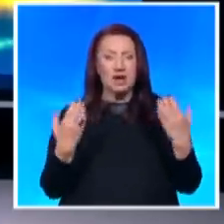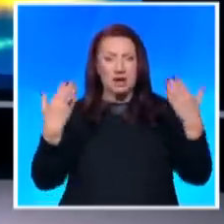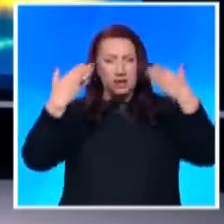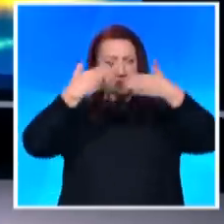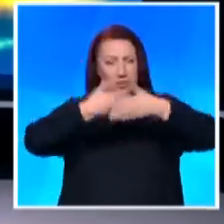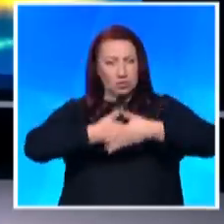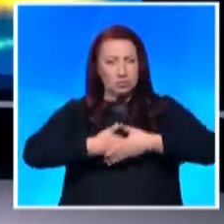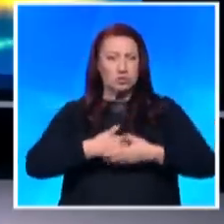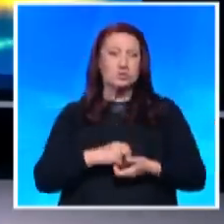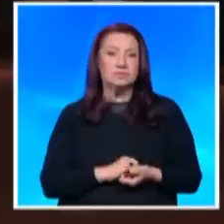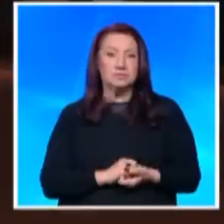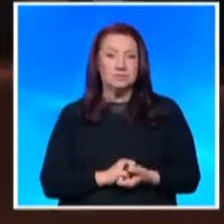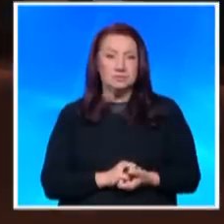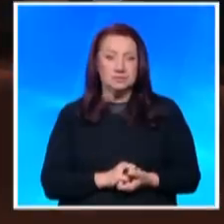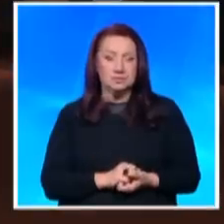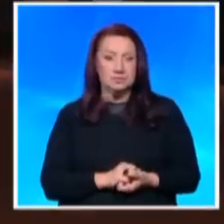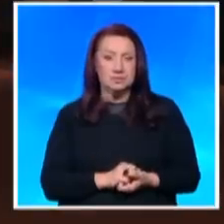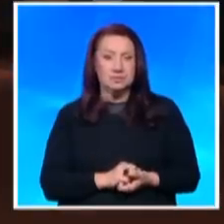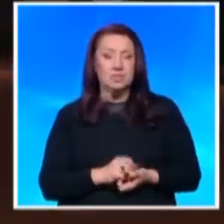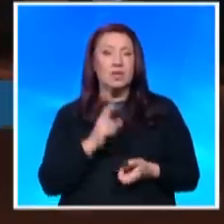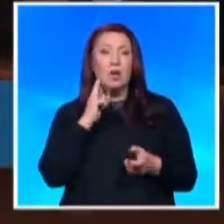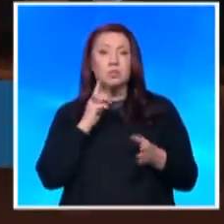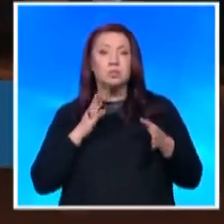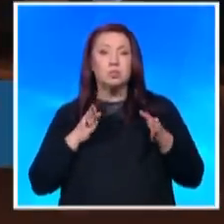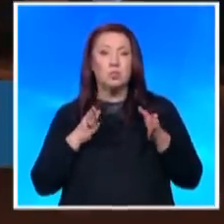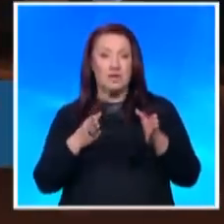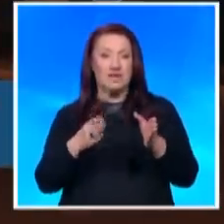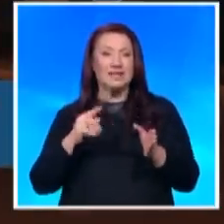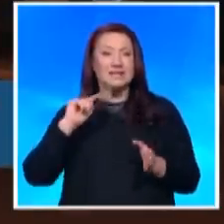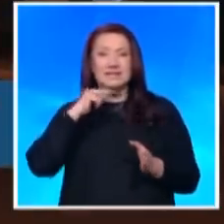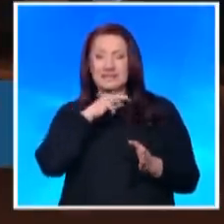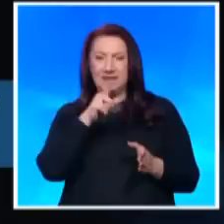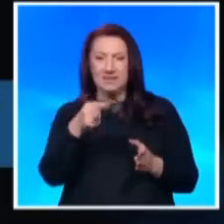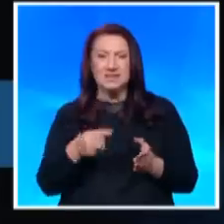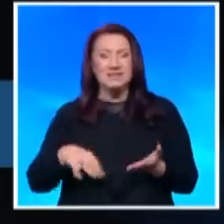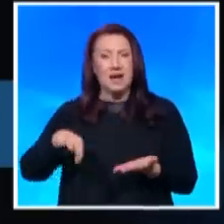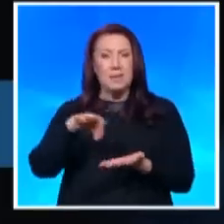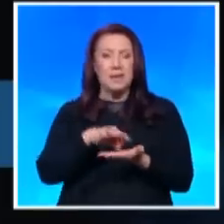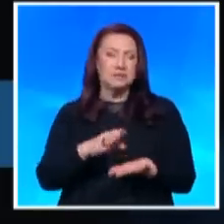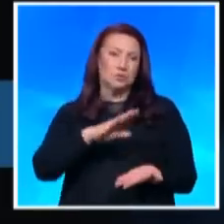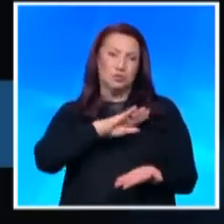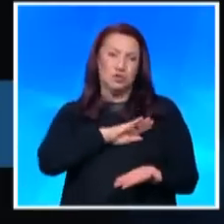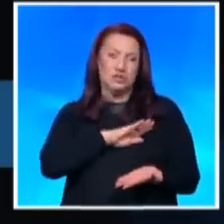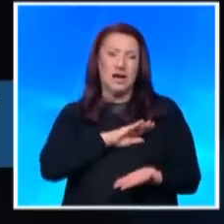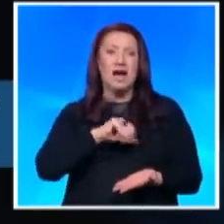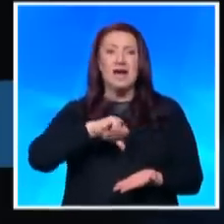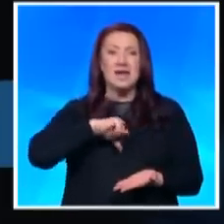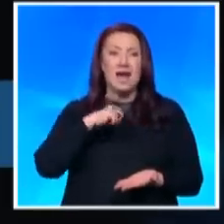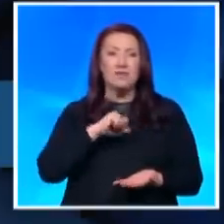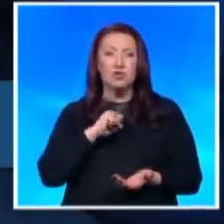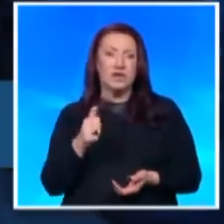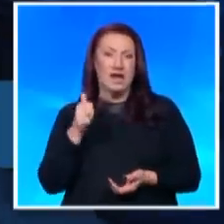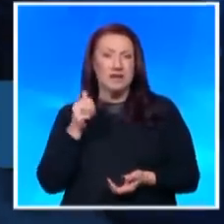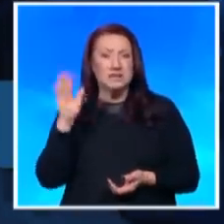Горчева провери. Булевард Сливница. Мястото, където загинаха Явор и Ани, след като бяха пометени